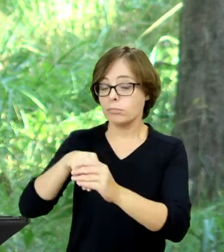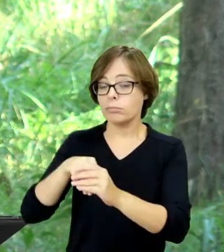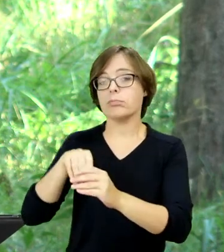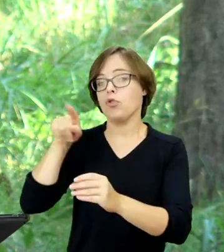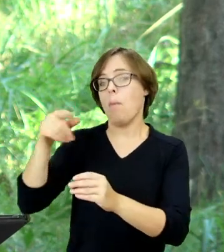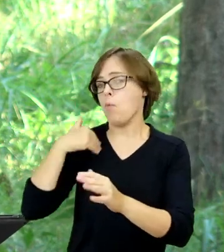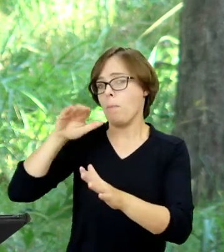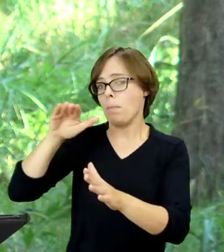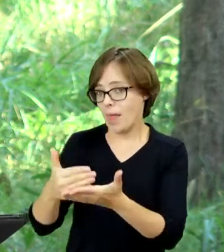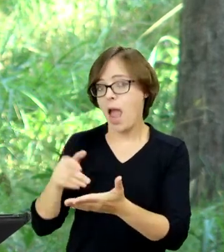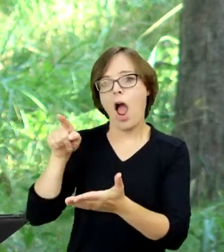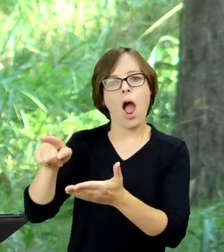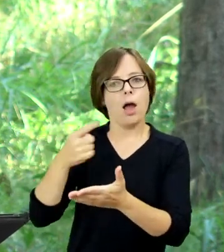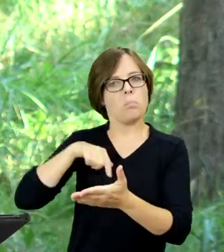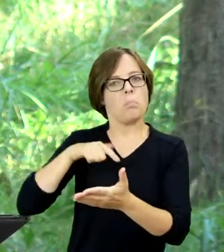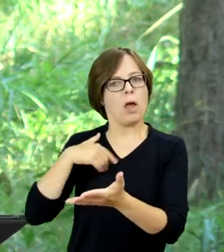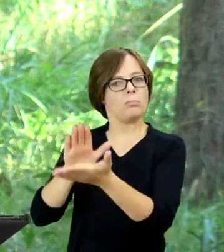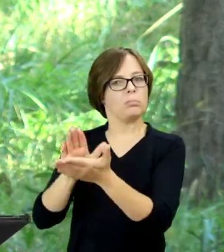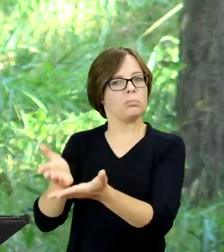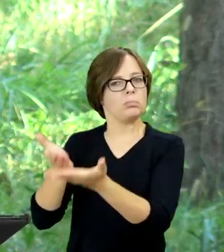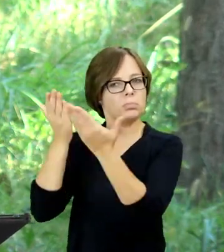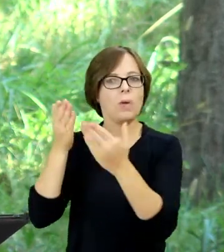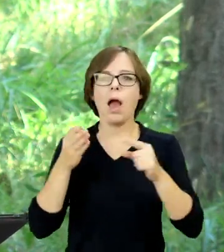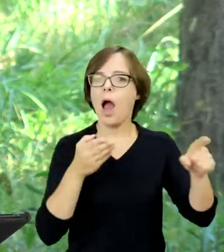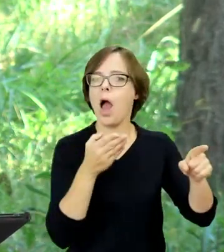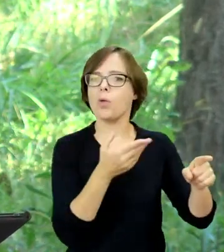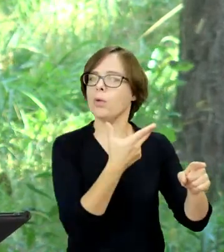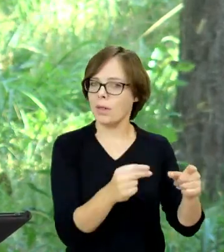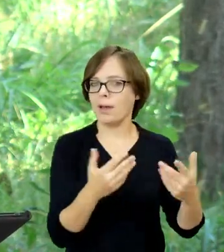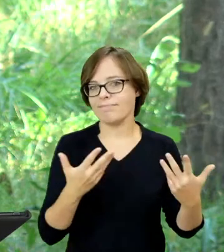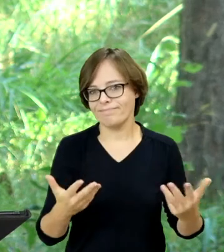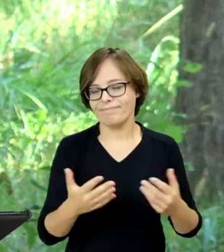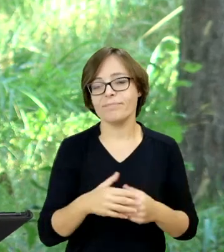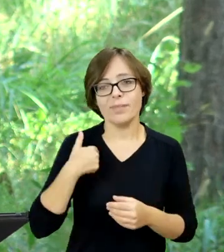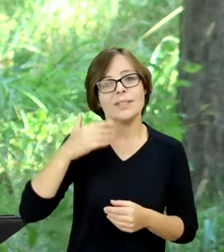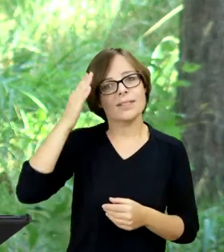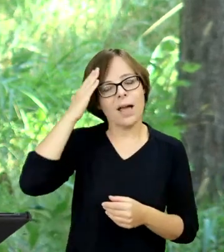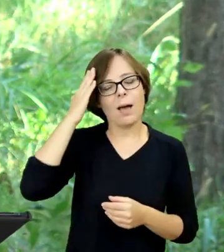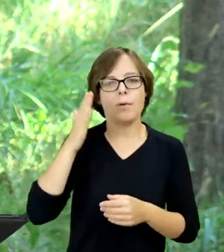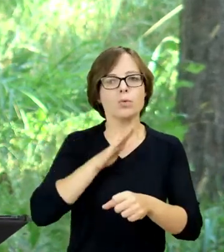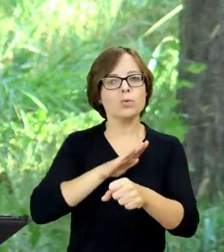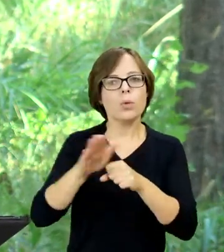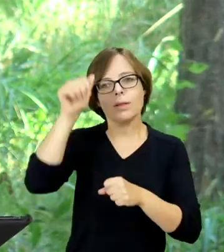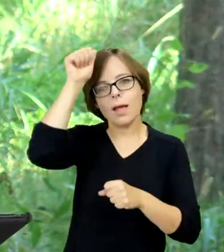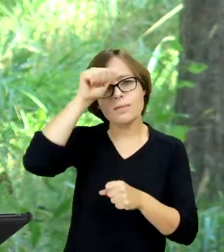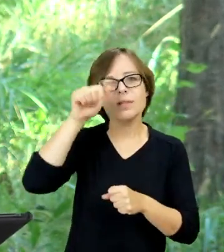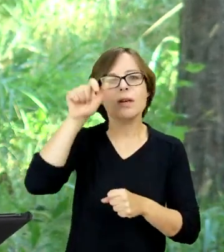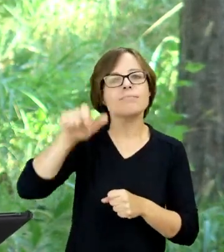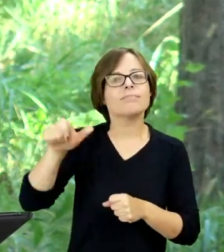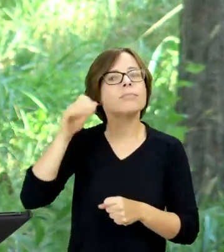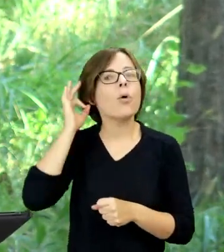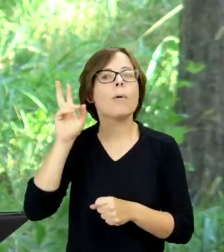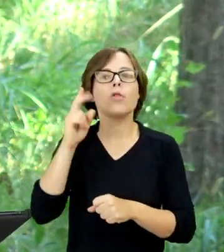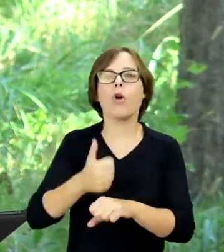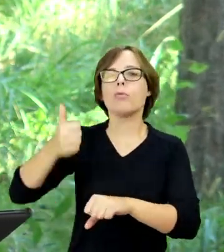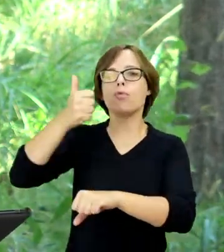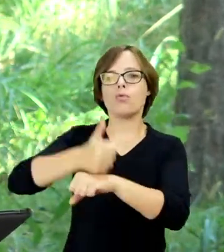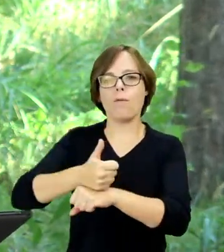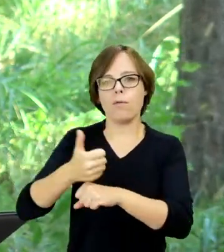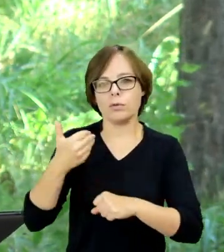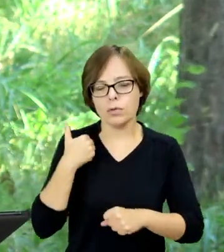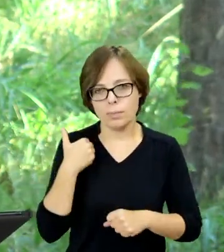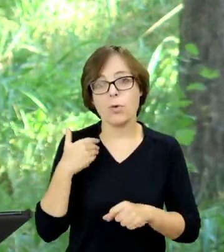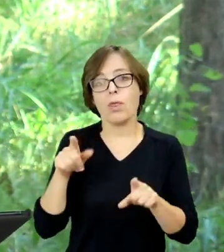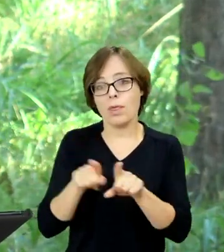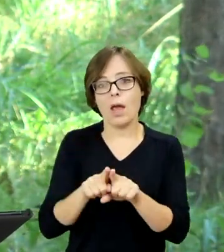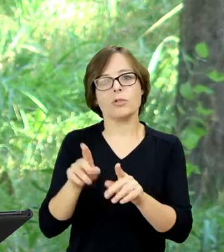kilka słynnych nazwisk dowódczyń, przywódczyń i